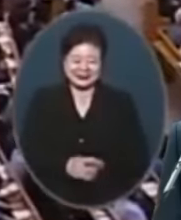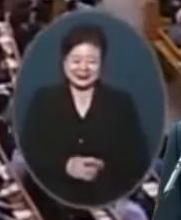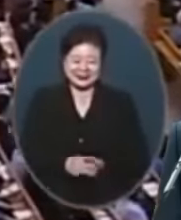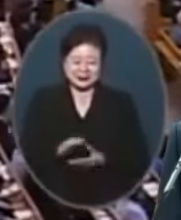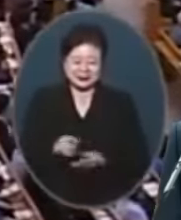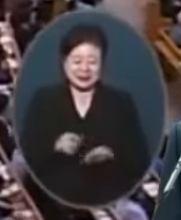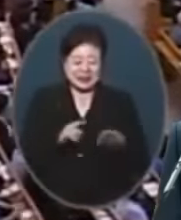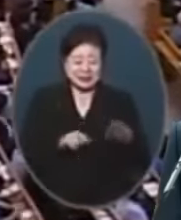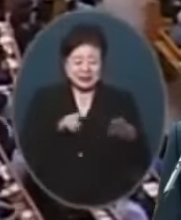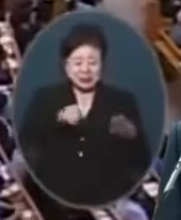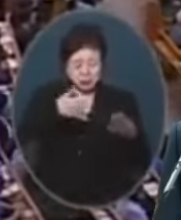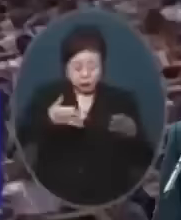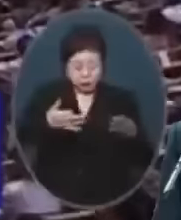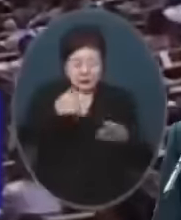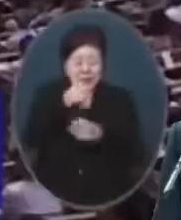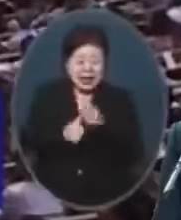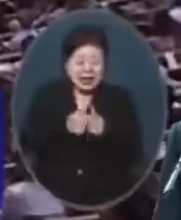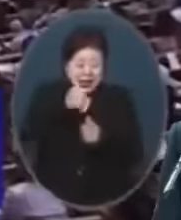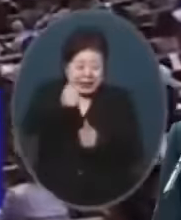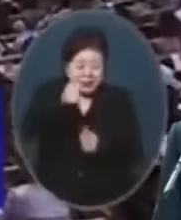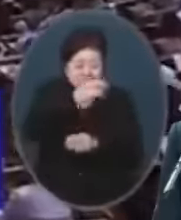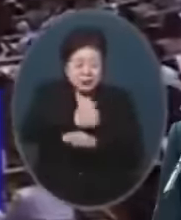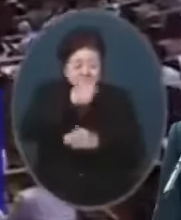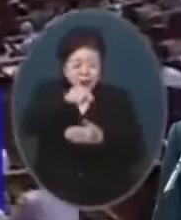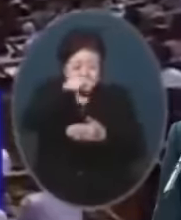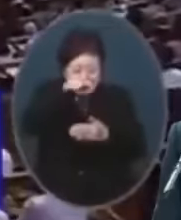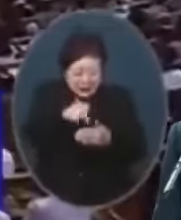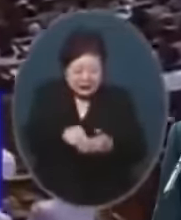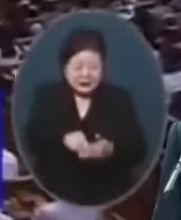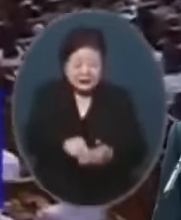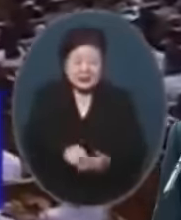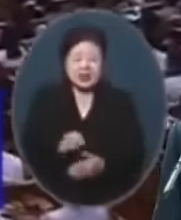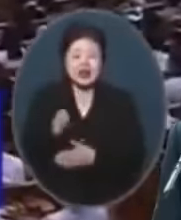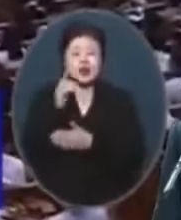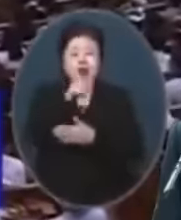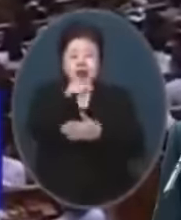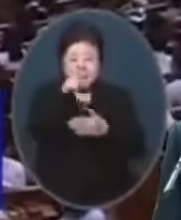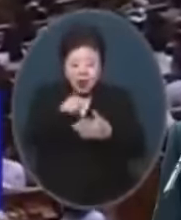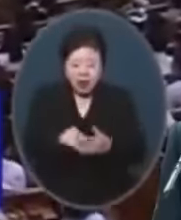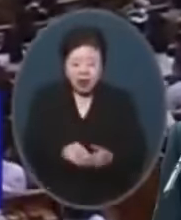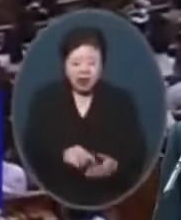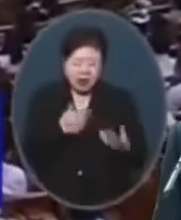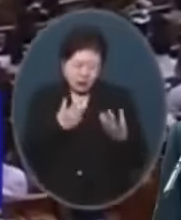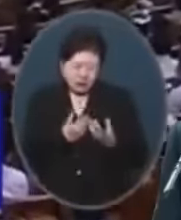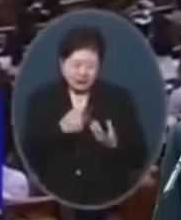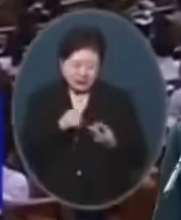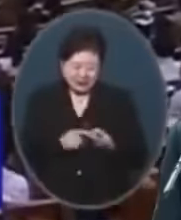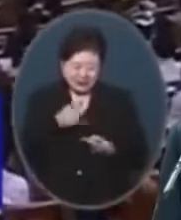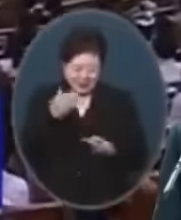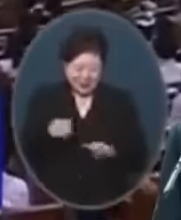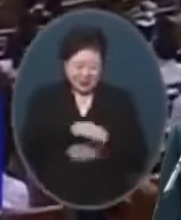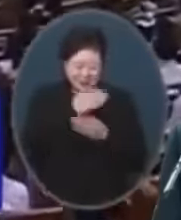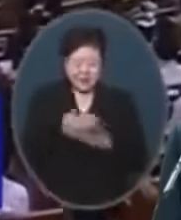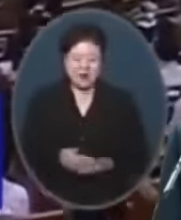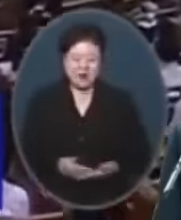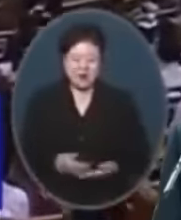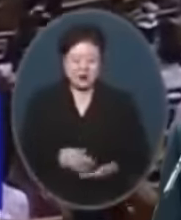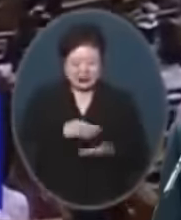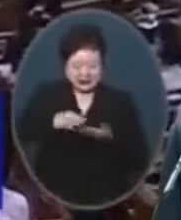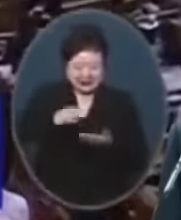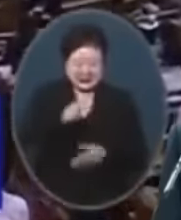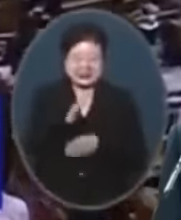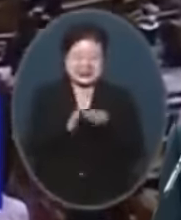4장 19절에 나의 하나님이 그리스도 예수 안에서 영광 가운데 그 풍성한 대로 너희 모든 쓸